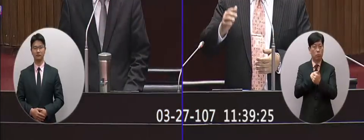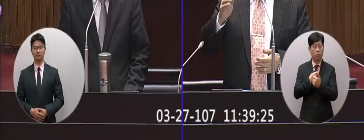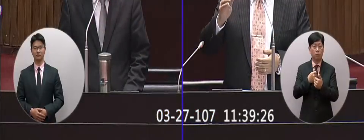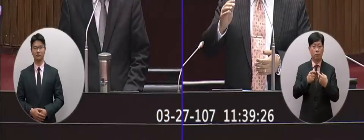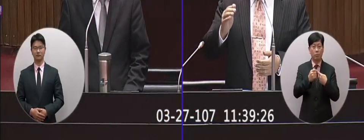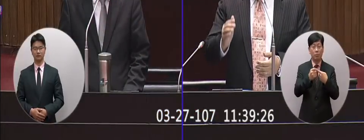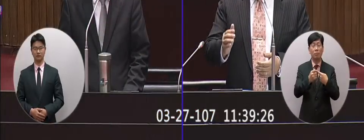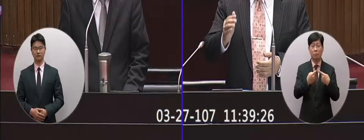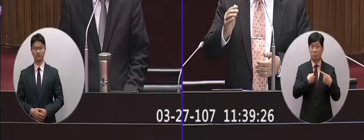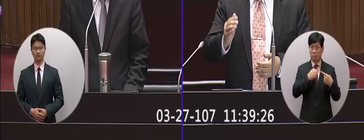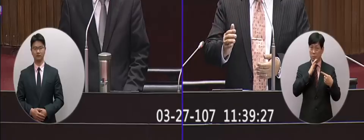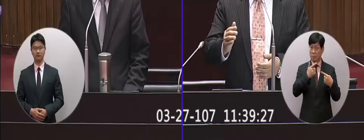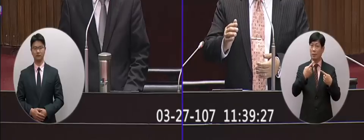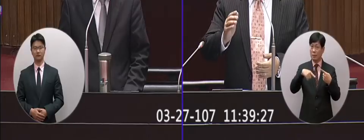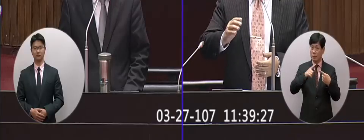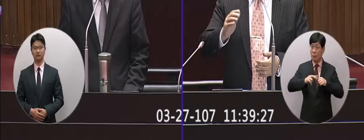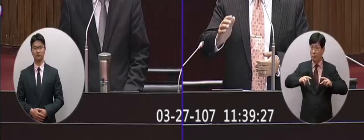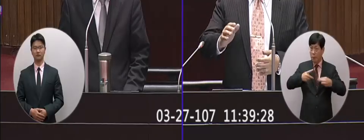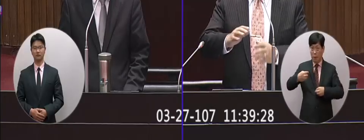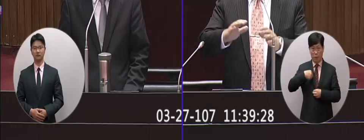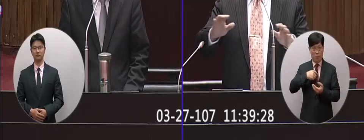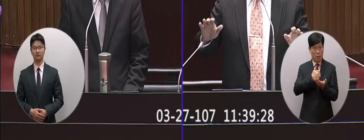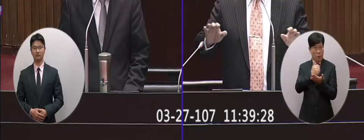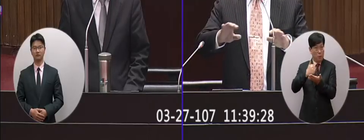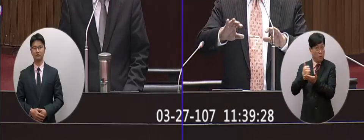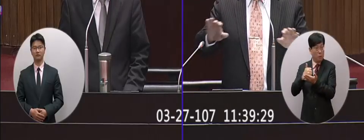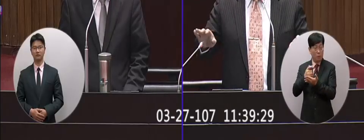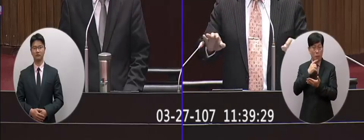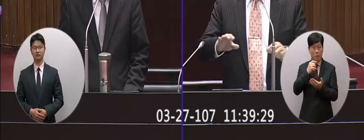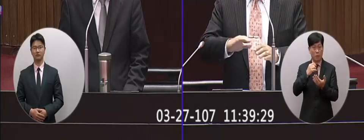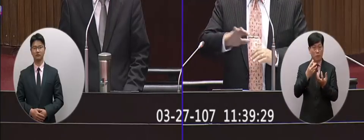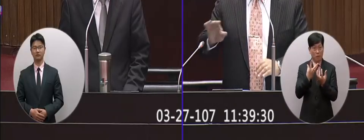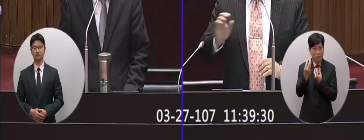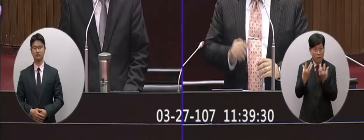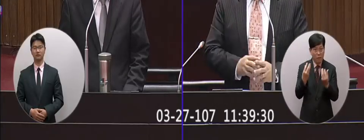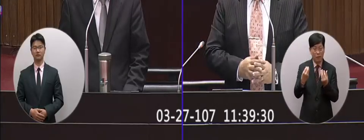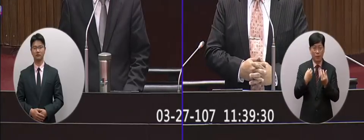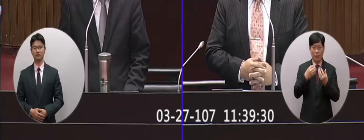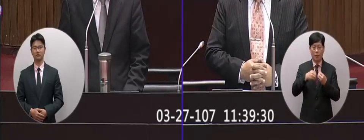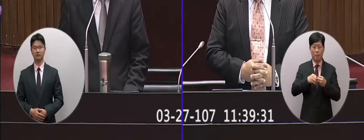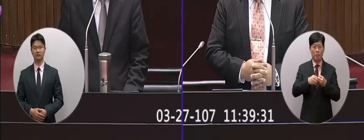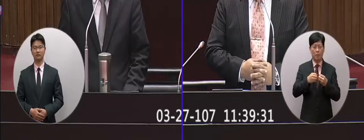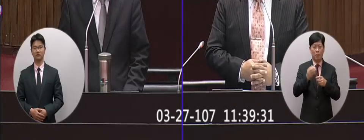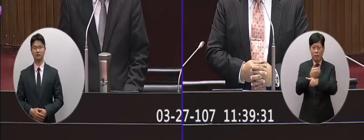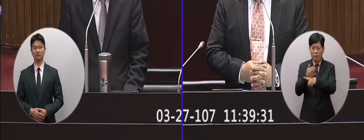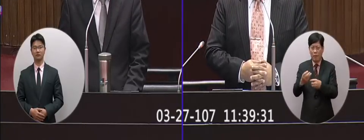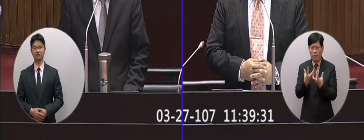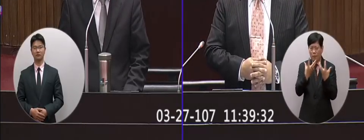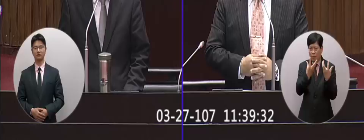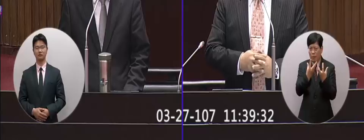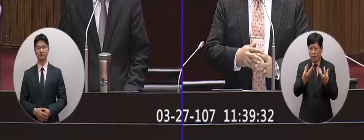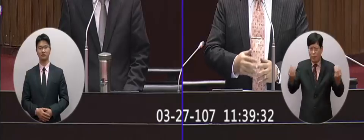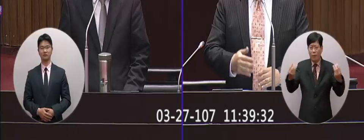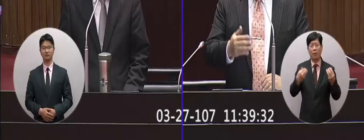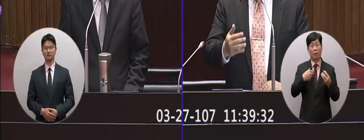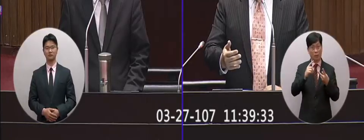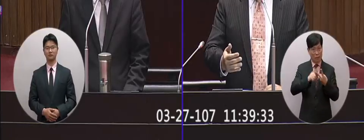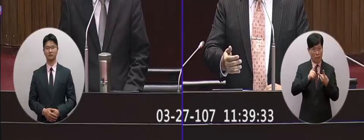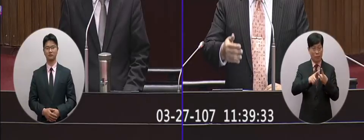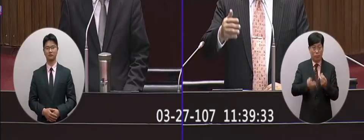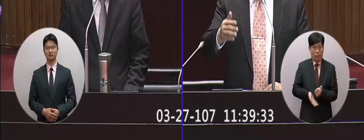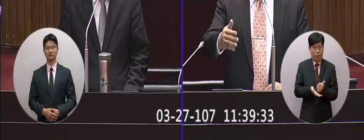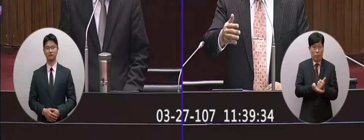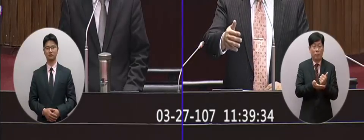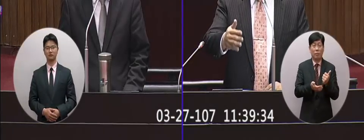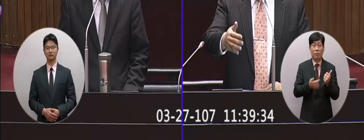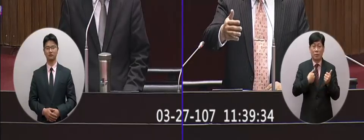一个，我们是不是适度的调整我们出口的一个比例分配，分散市场的概念？第二个，我们会大量的鼓